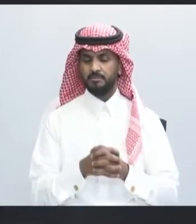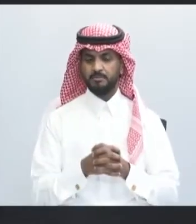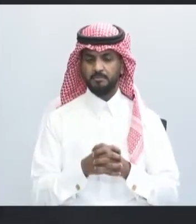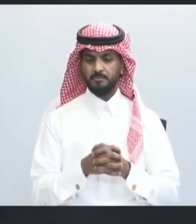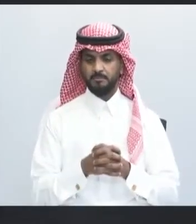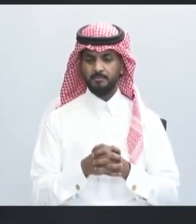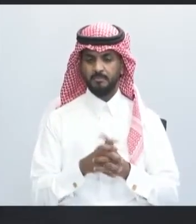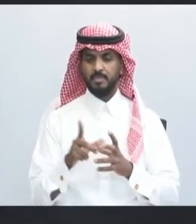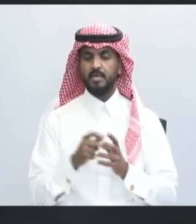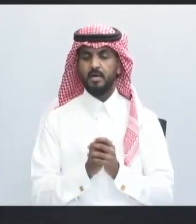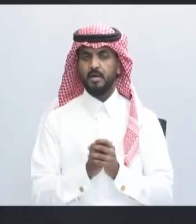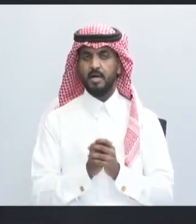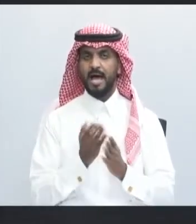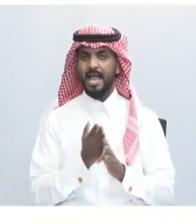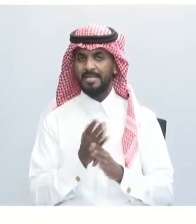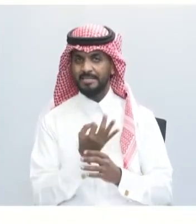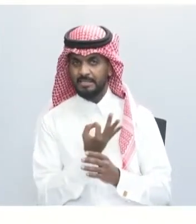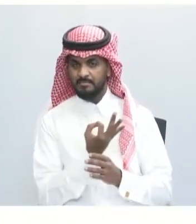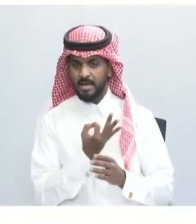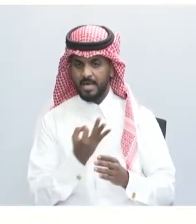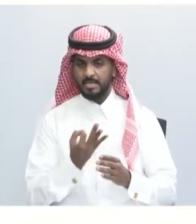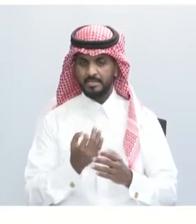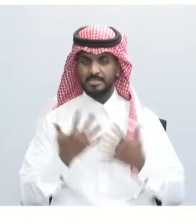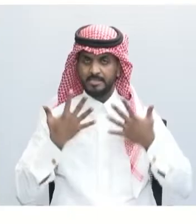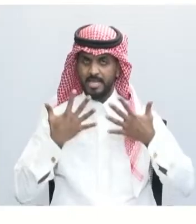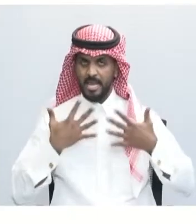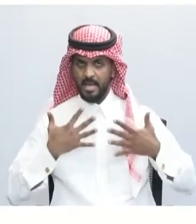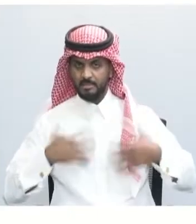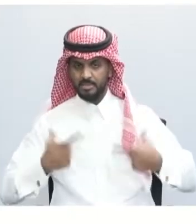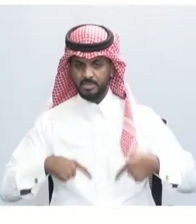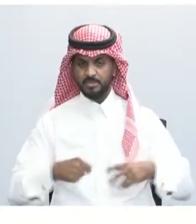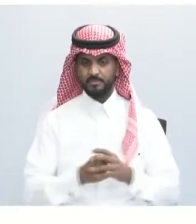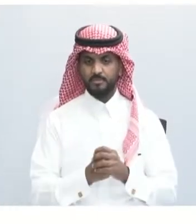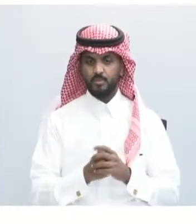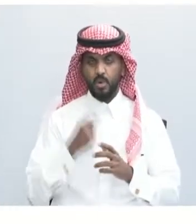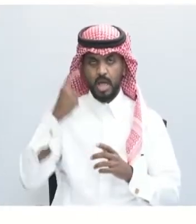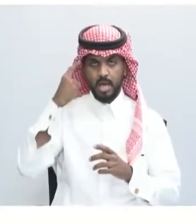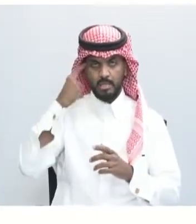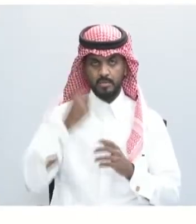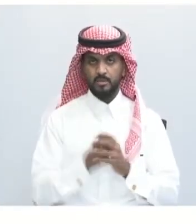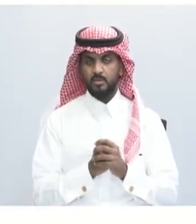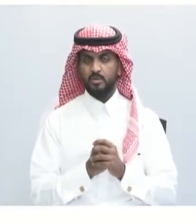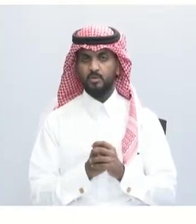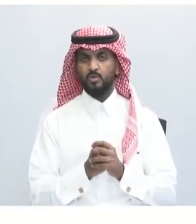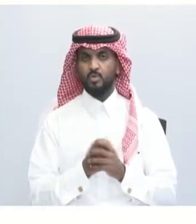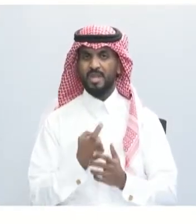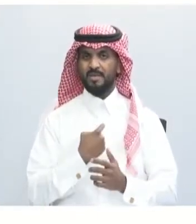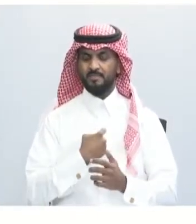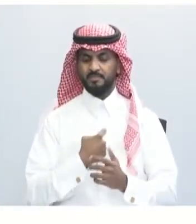هي حاله اكتمال سلامه الجسد والعقل والنفس